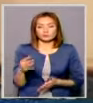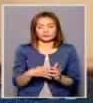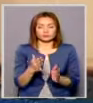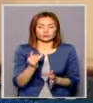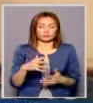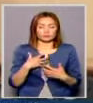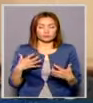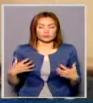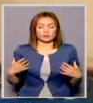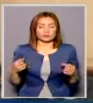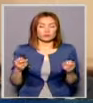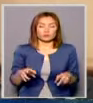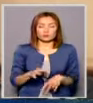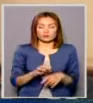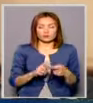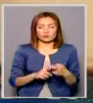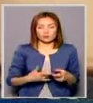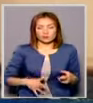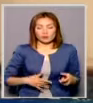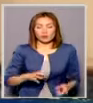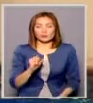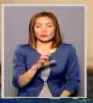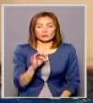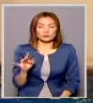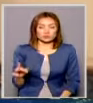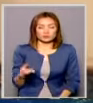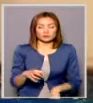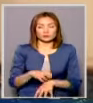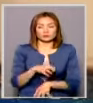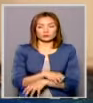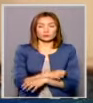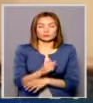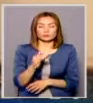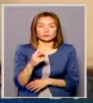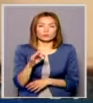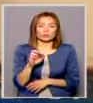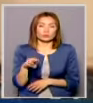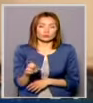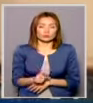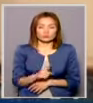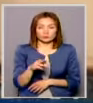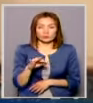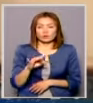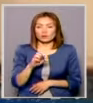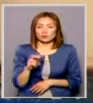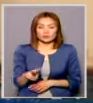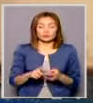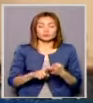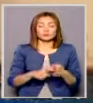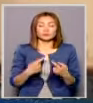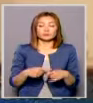видов бешенства – нодулярного дерматита, сибирской язвы, эмфизематоза, пастереллеза,